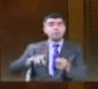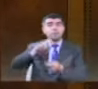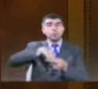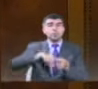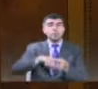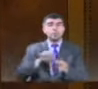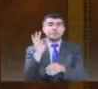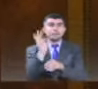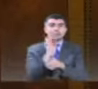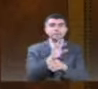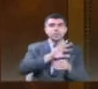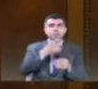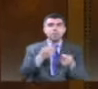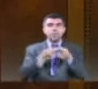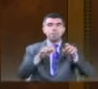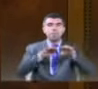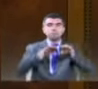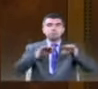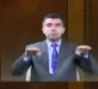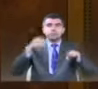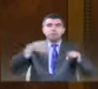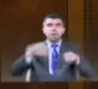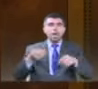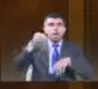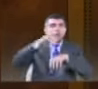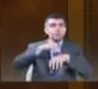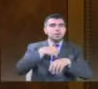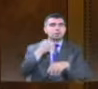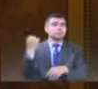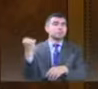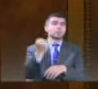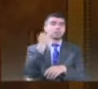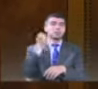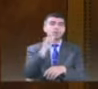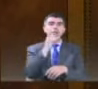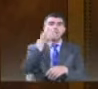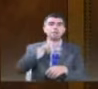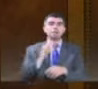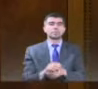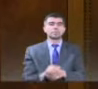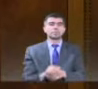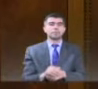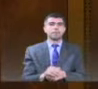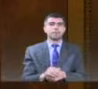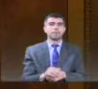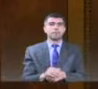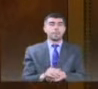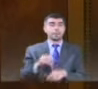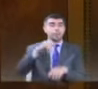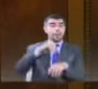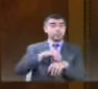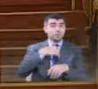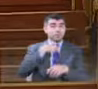النزاع له أثر سلبي على الأمن والاستقرار في المنطقة ويعطل جهود التنمية والاندماج في المغرب العربي. وفيما